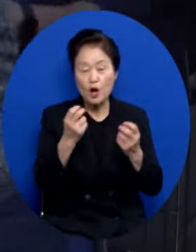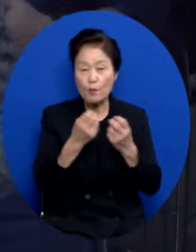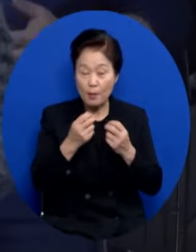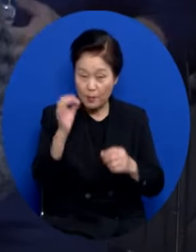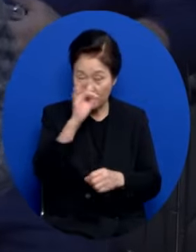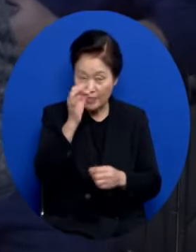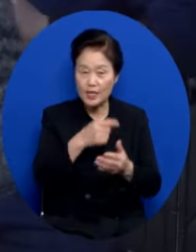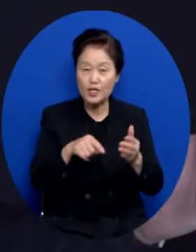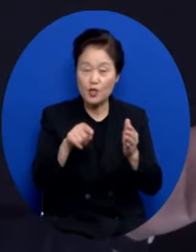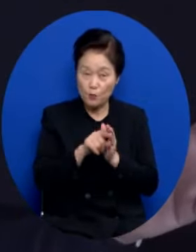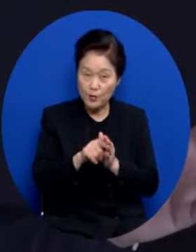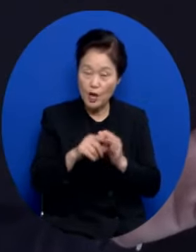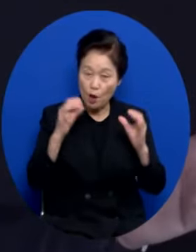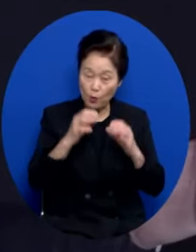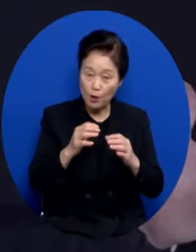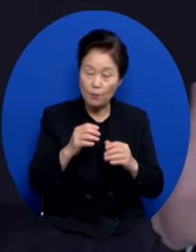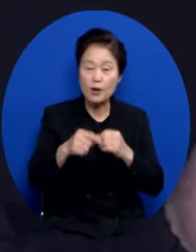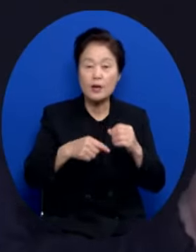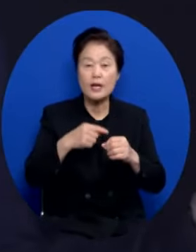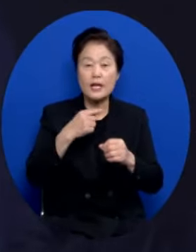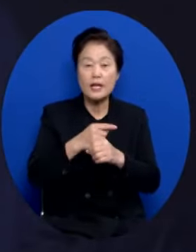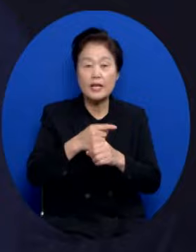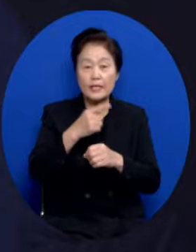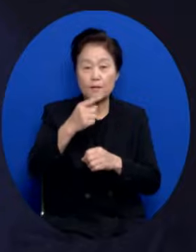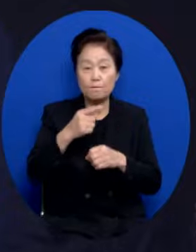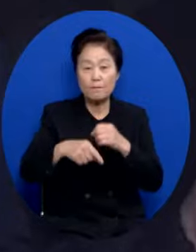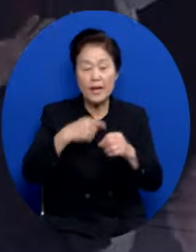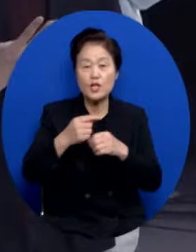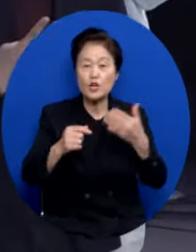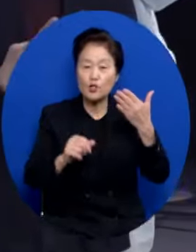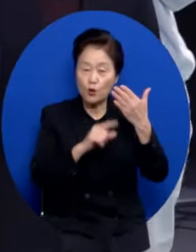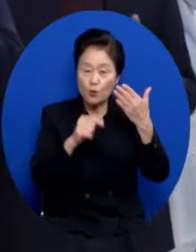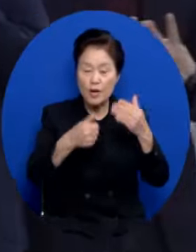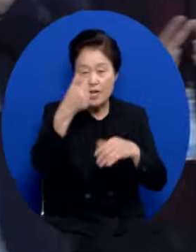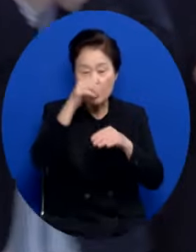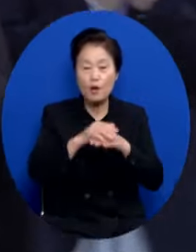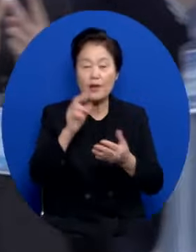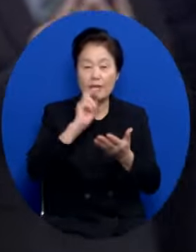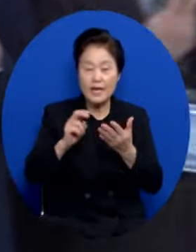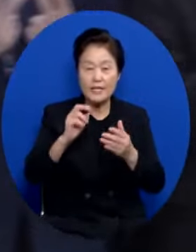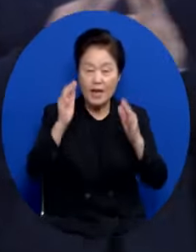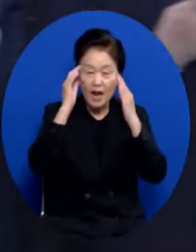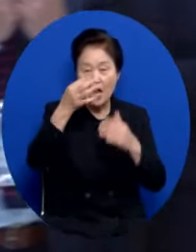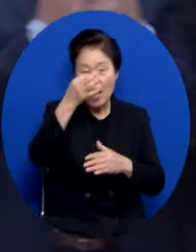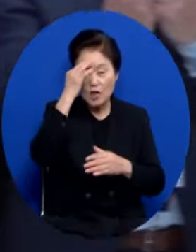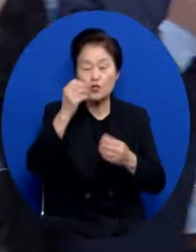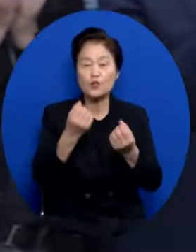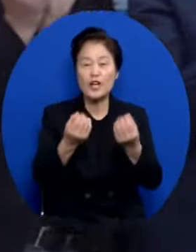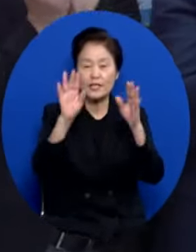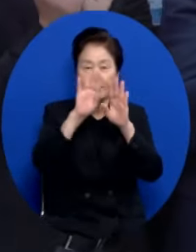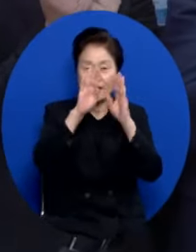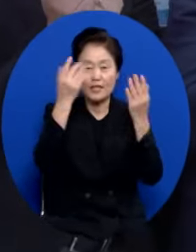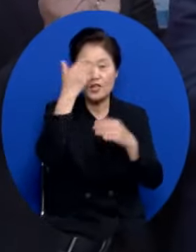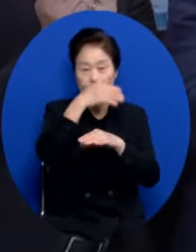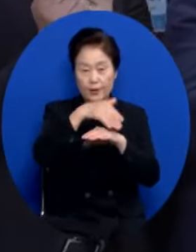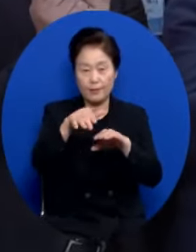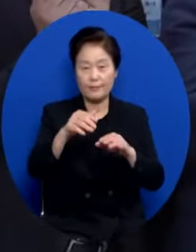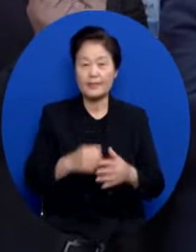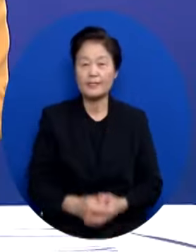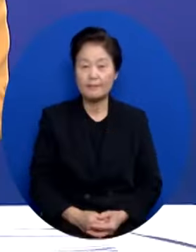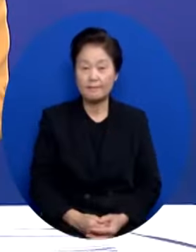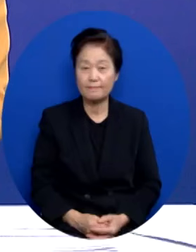자리를 마련하는 한편 매년 9월 예배 찬양 학술 대회를 개최할 계획입니다. CTS 뉴스 최대진입니다.